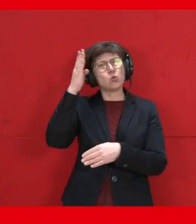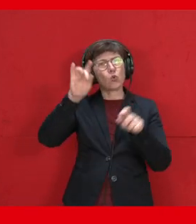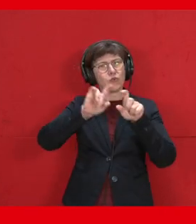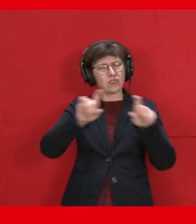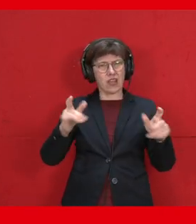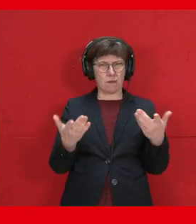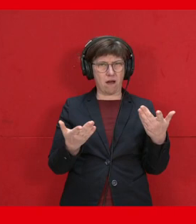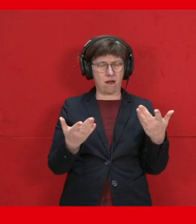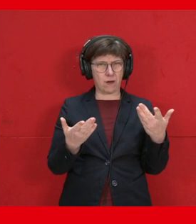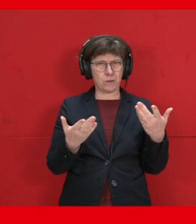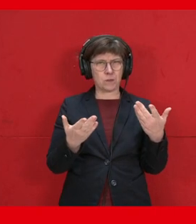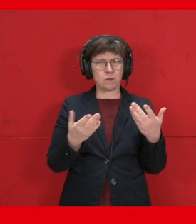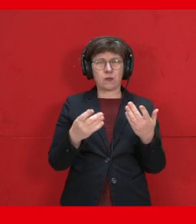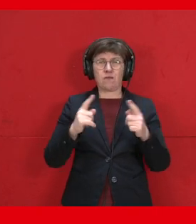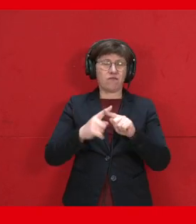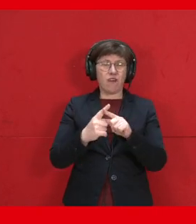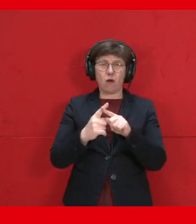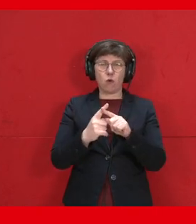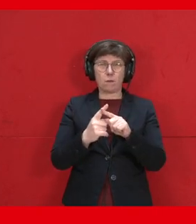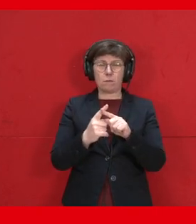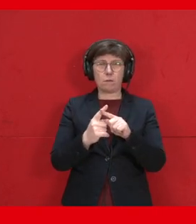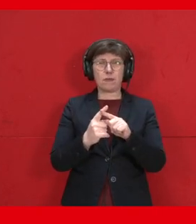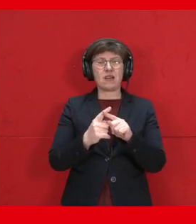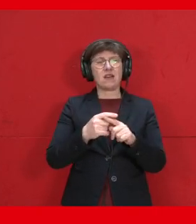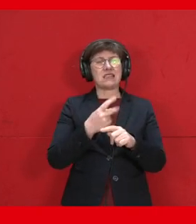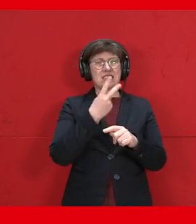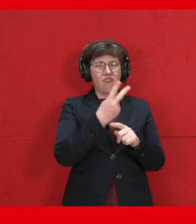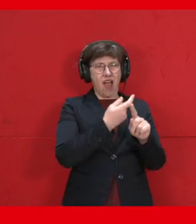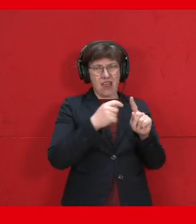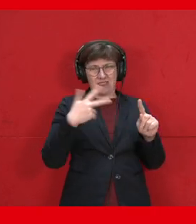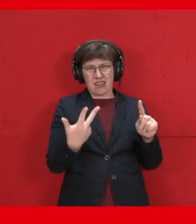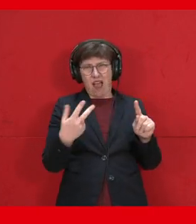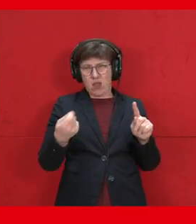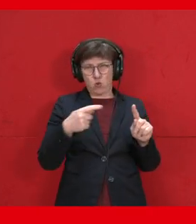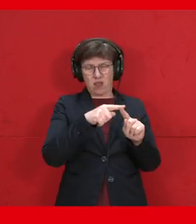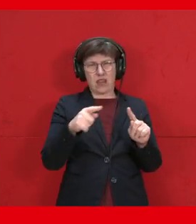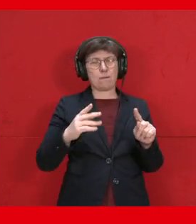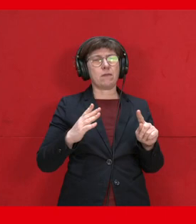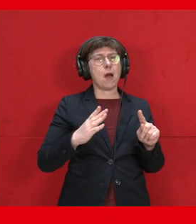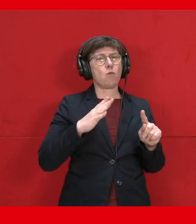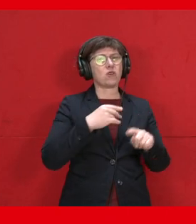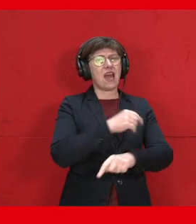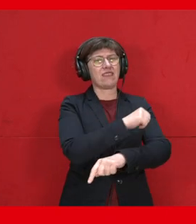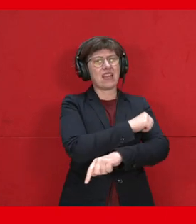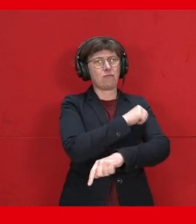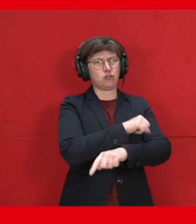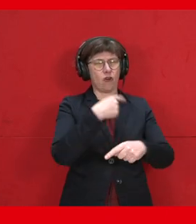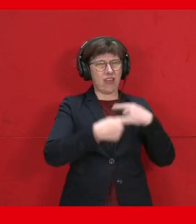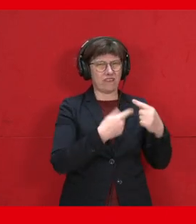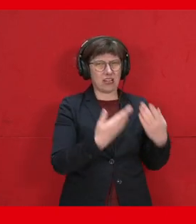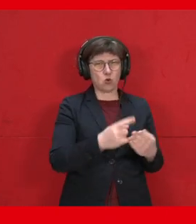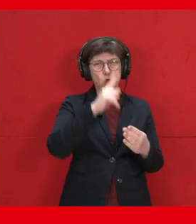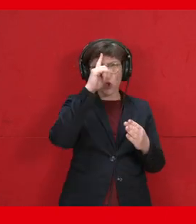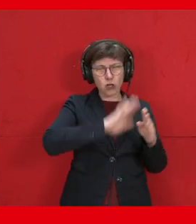spricht. Denn die Tatsache, dass 2 der 3 Unternehmen, die moderne Impfstoffe entwickelt haben,